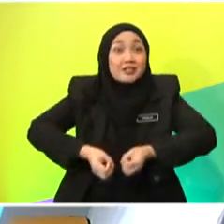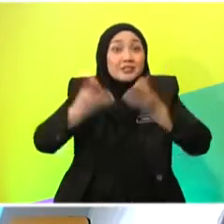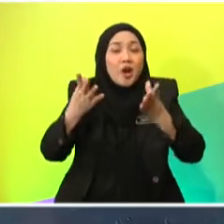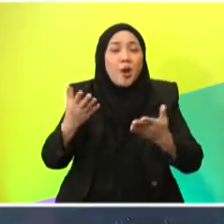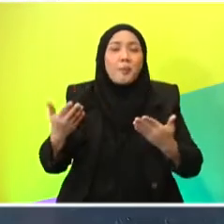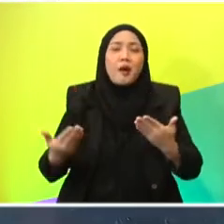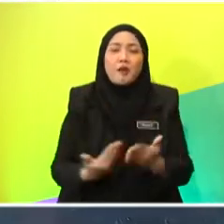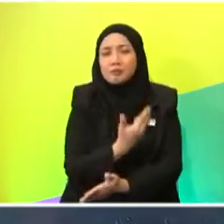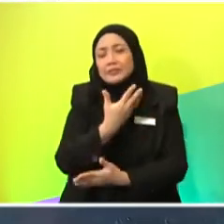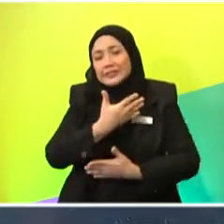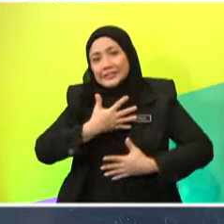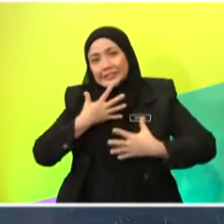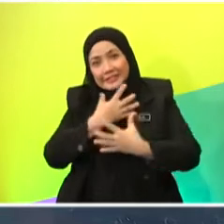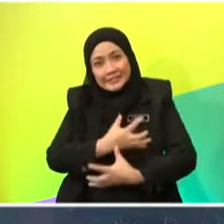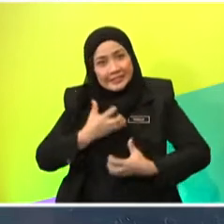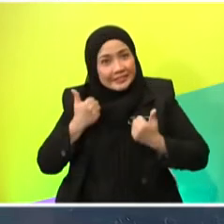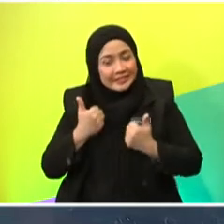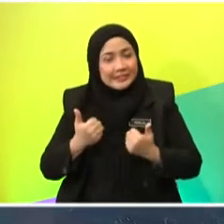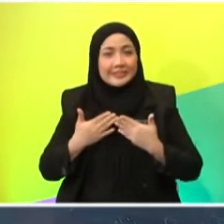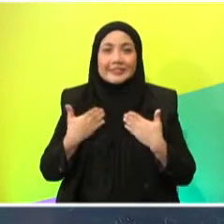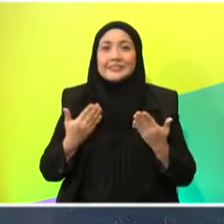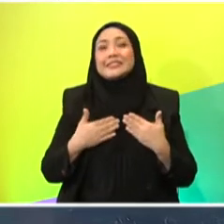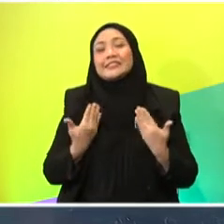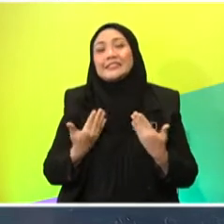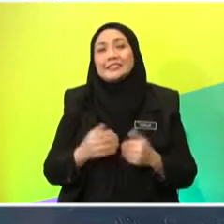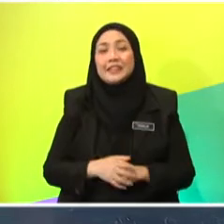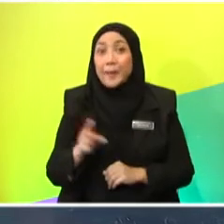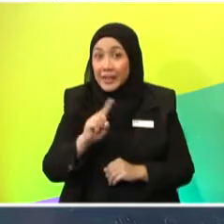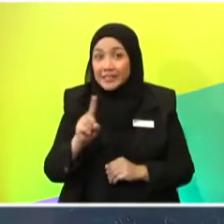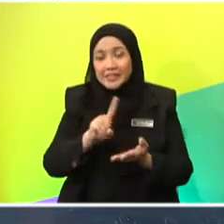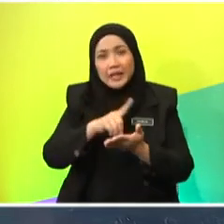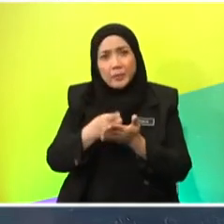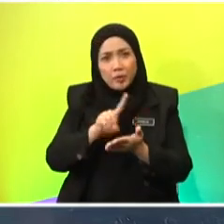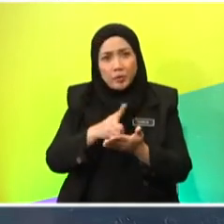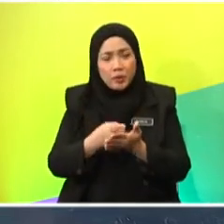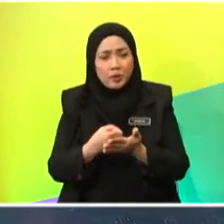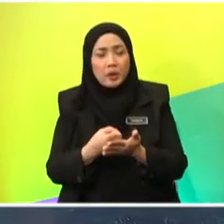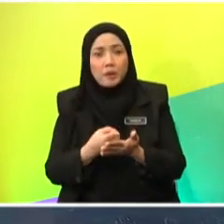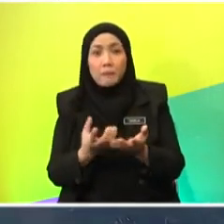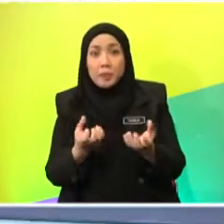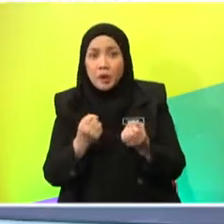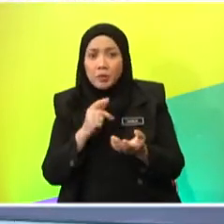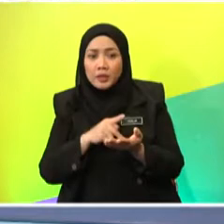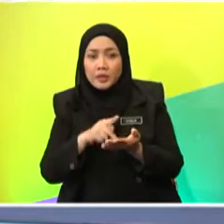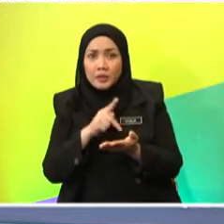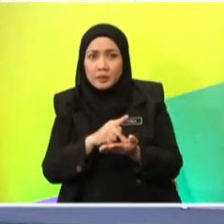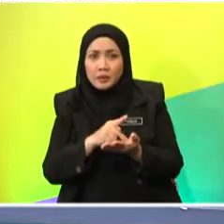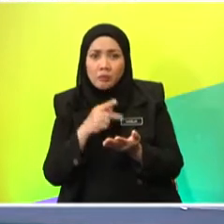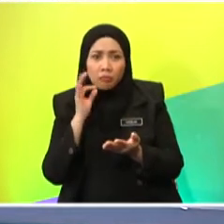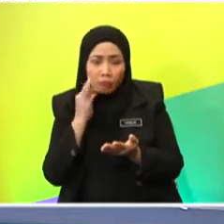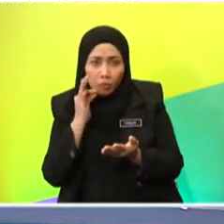dirumahnya pun kalau Ade dekat ada foto anak kirimkan buah bolehlah tu lho Mbak nanti